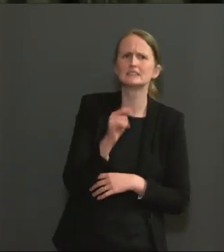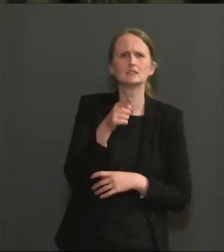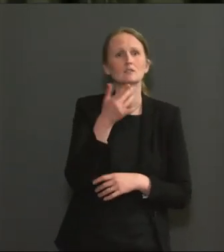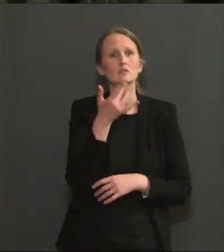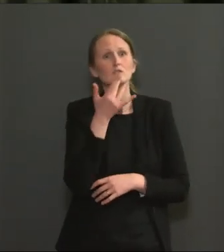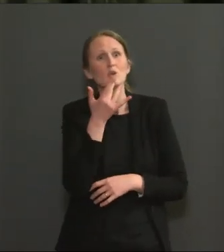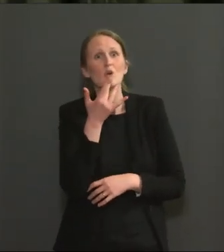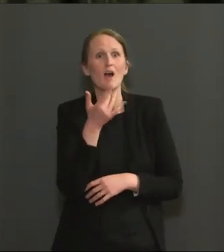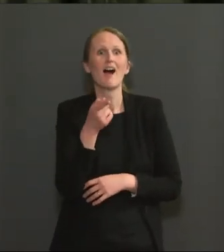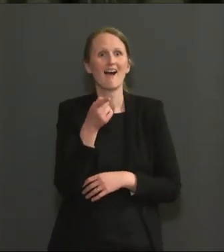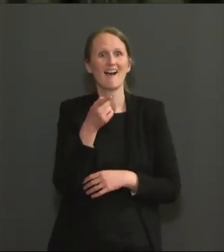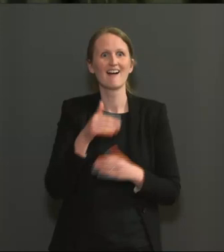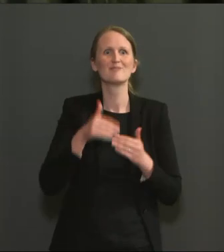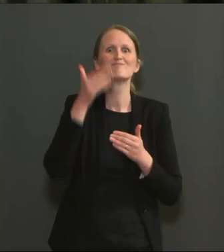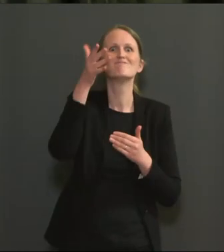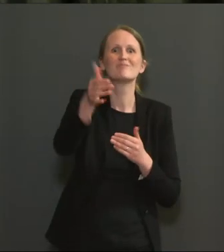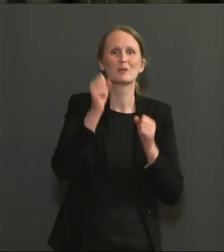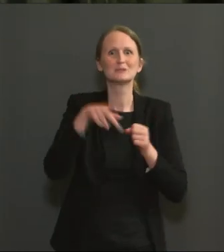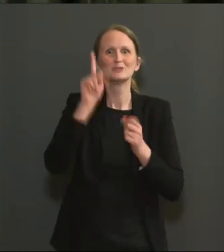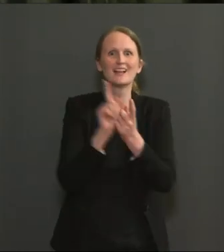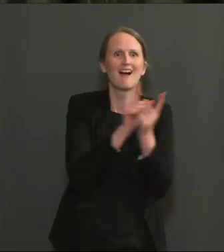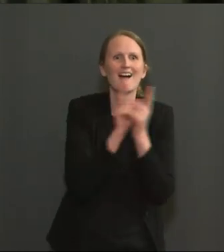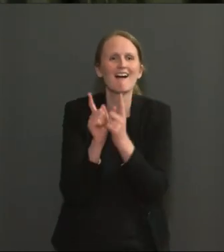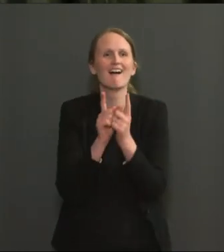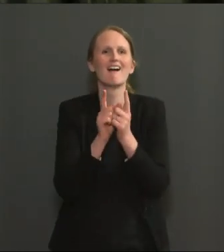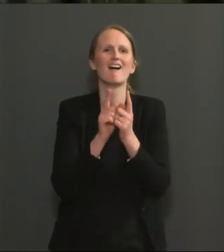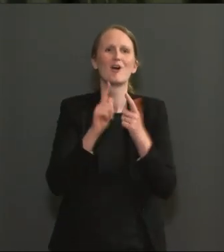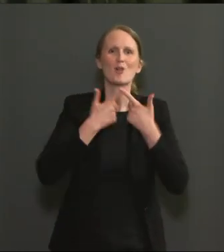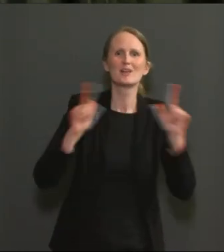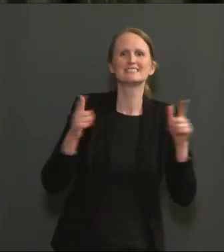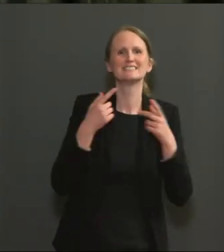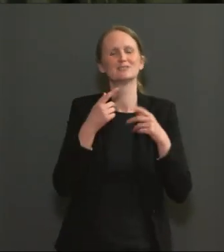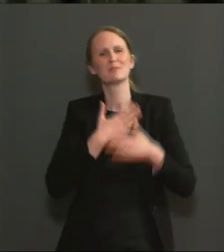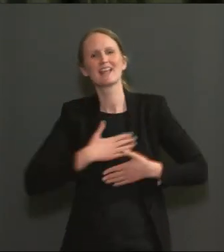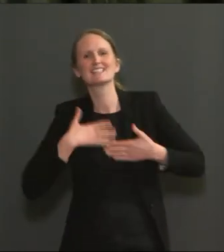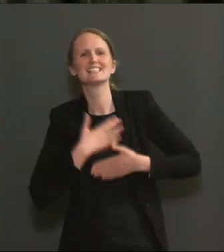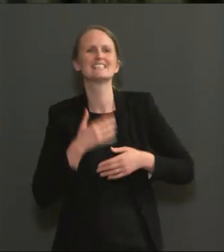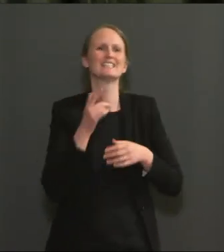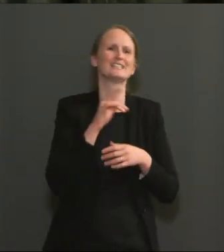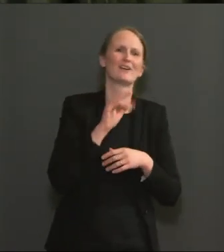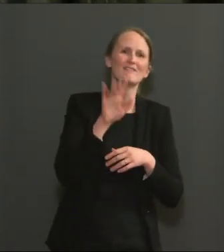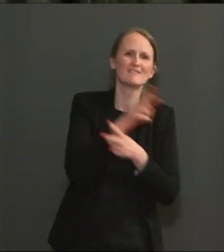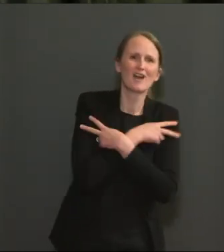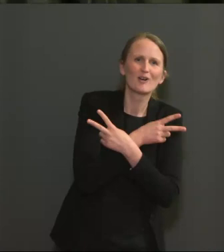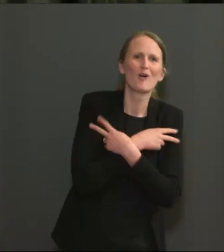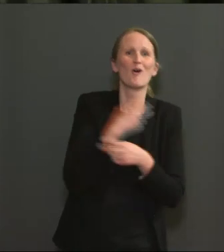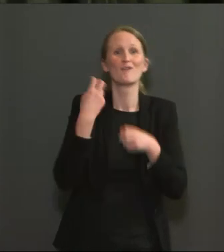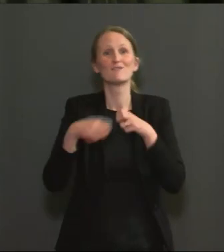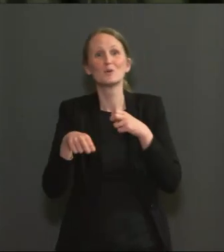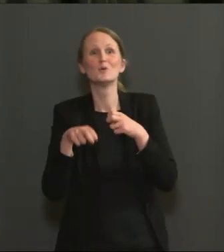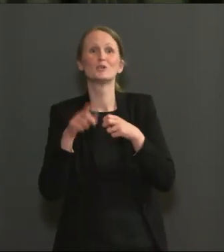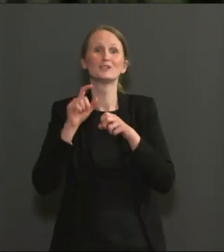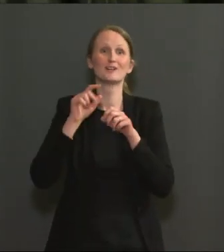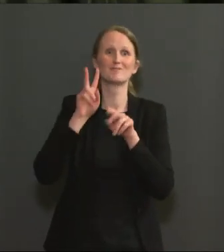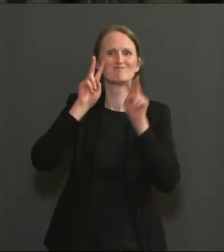nouveau ses loisirs de supporter son équipe ou partir en vacances sans problème pour que C soit nouveau possible nous devons nous tenir à ces